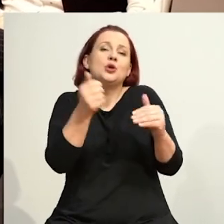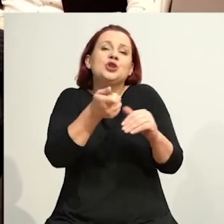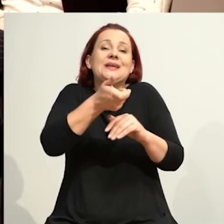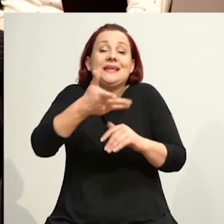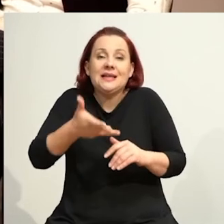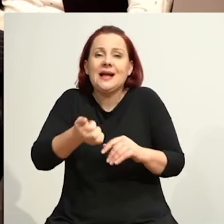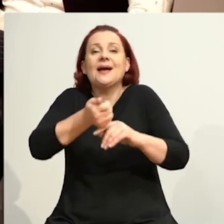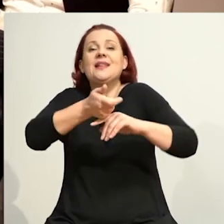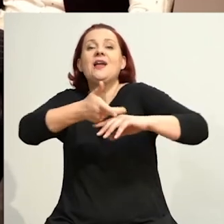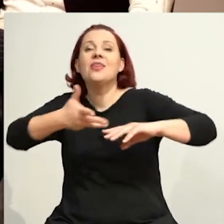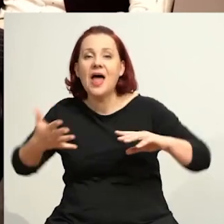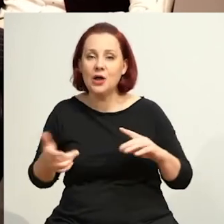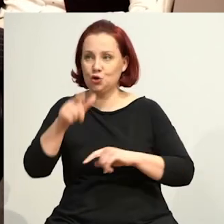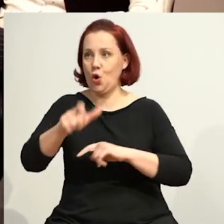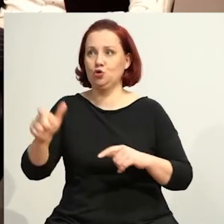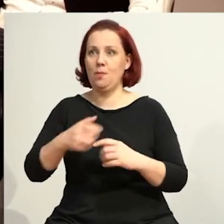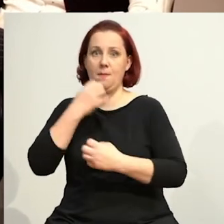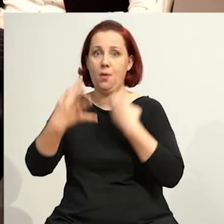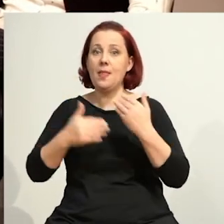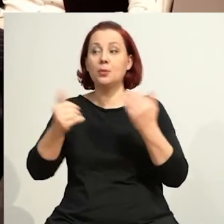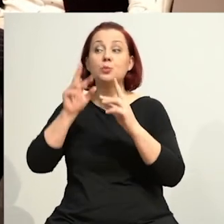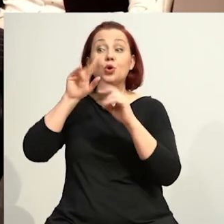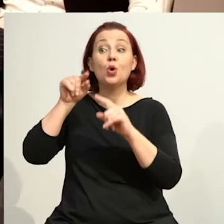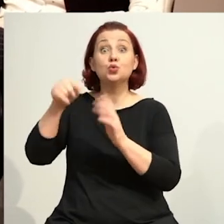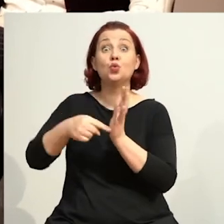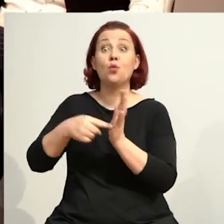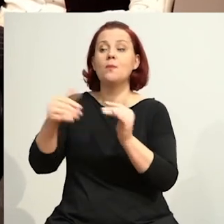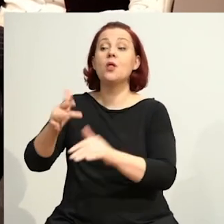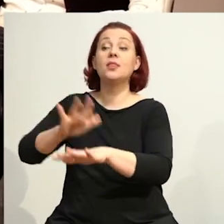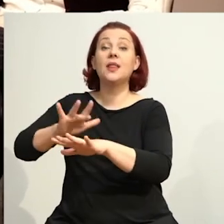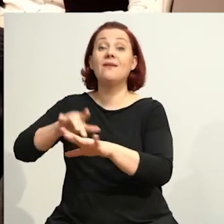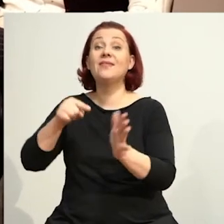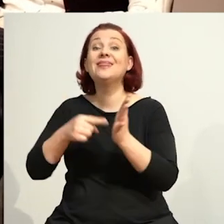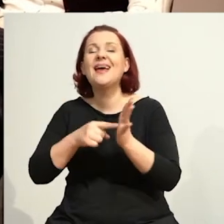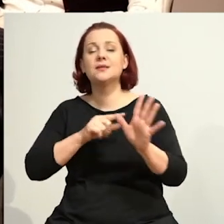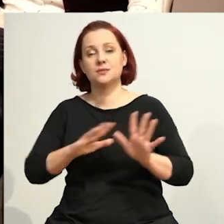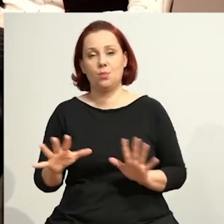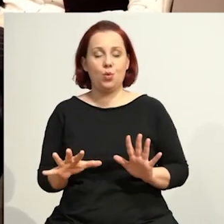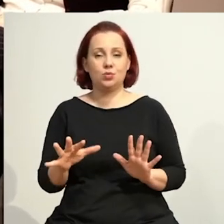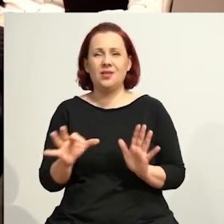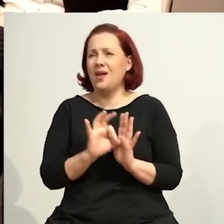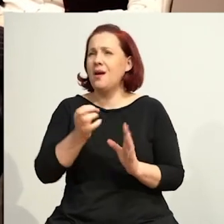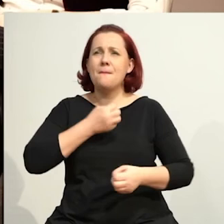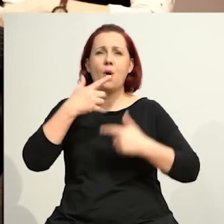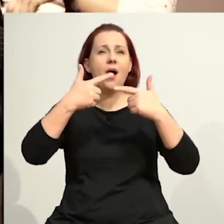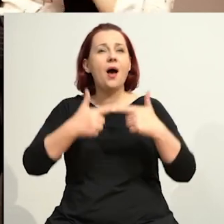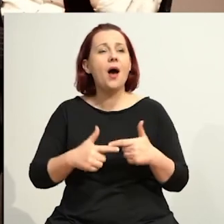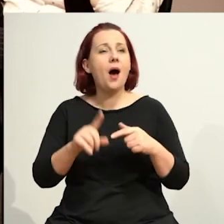poetów, których możemy tak czytać, których możemy tak traktować, nawet nie poetów,